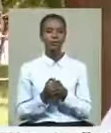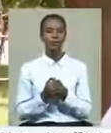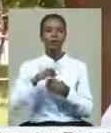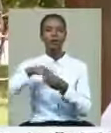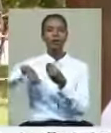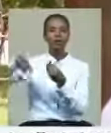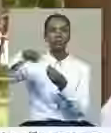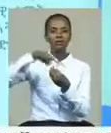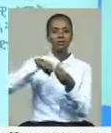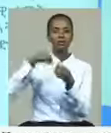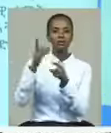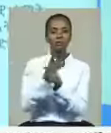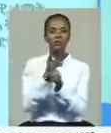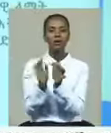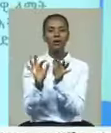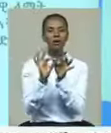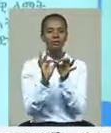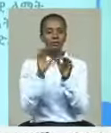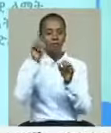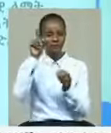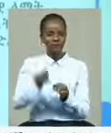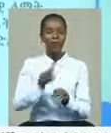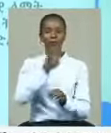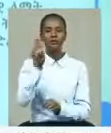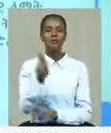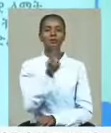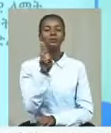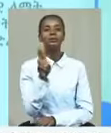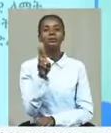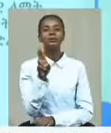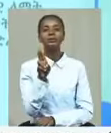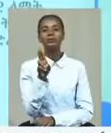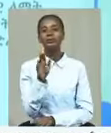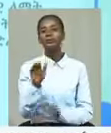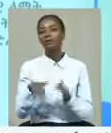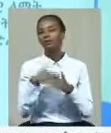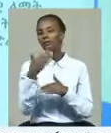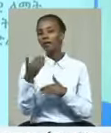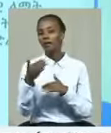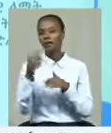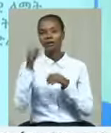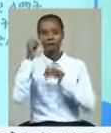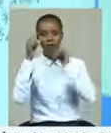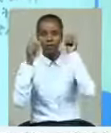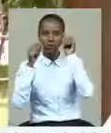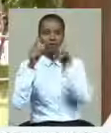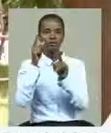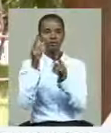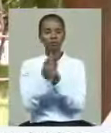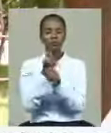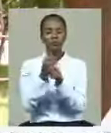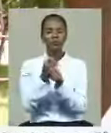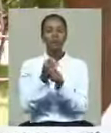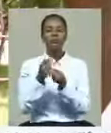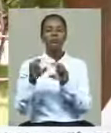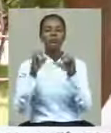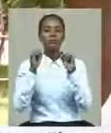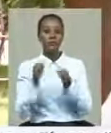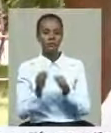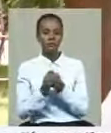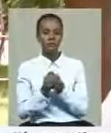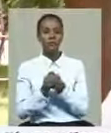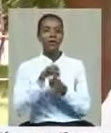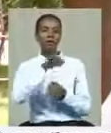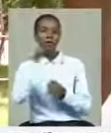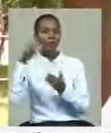በየአካባቢው የተፈጠሩ አደረጃጀቶችን በሚገባ ተጠቅመን በቀጣይ በንቅናቄ ተግባሩን ማጀብ የምንችል ከሆነ